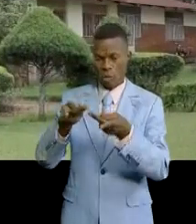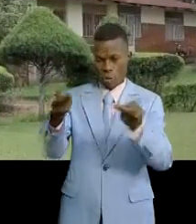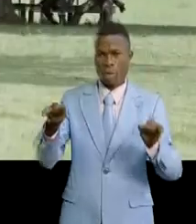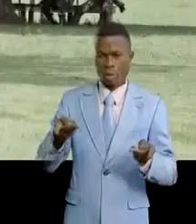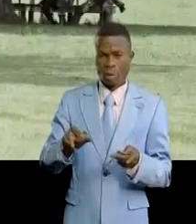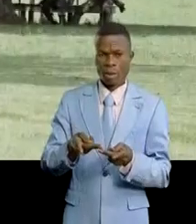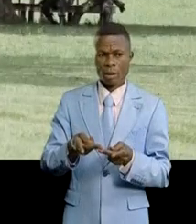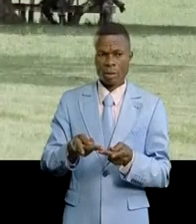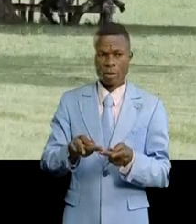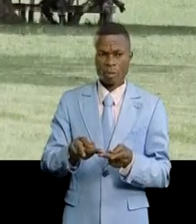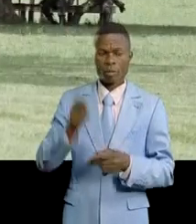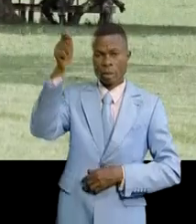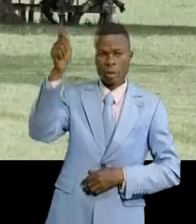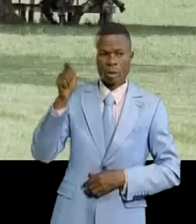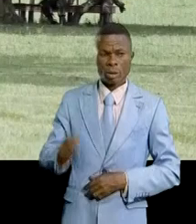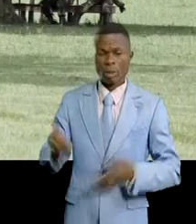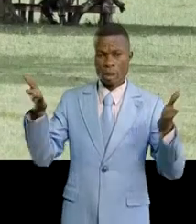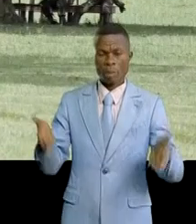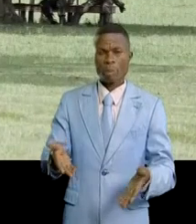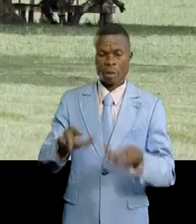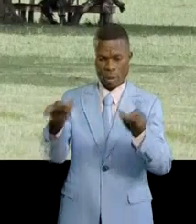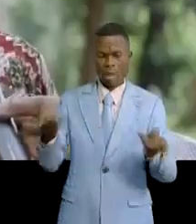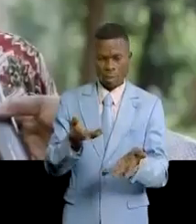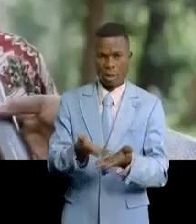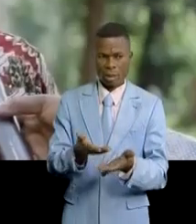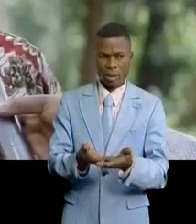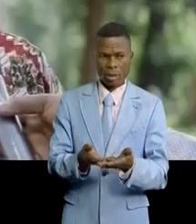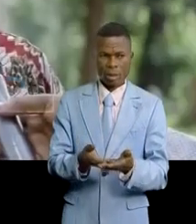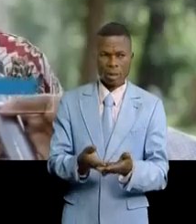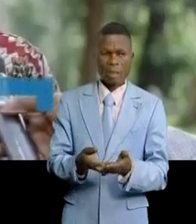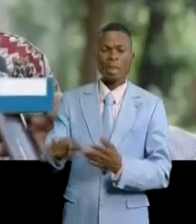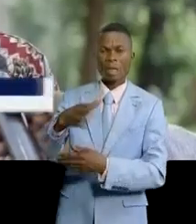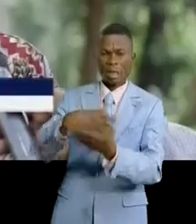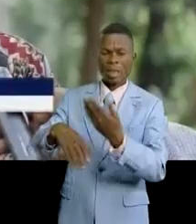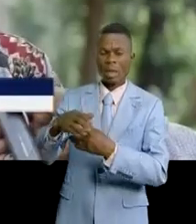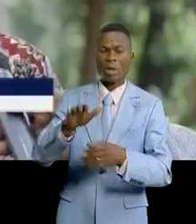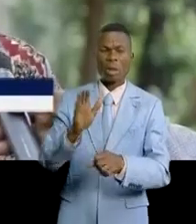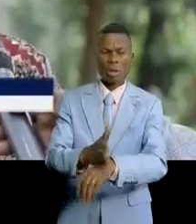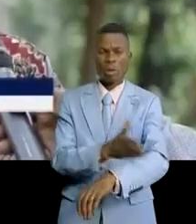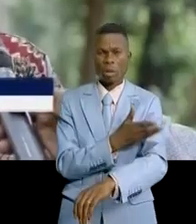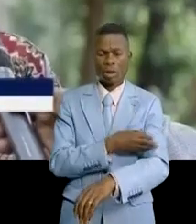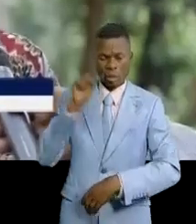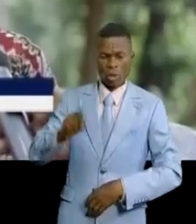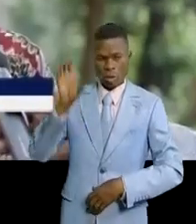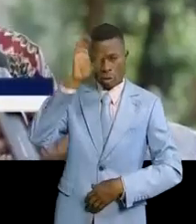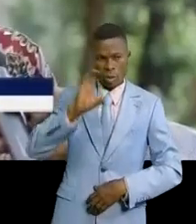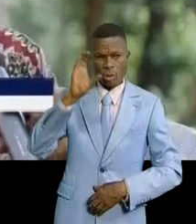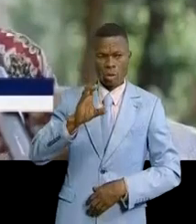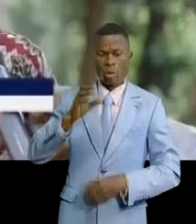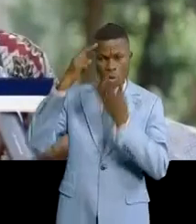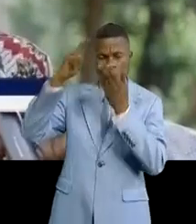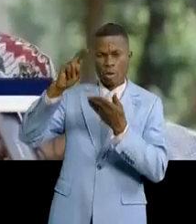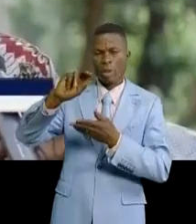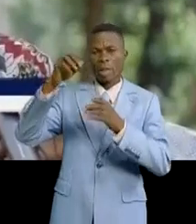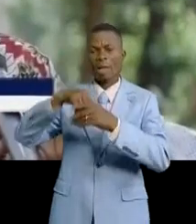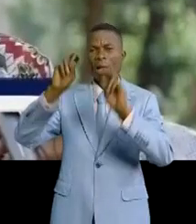savoir, l'armée est présente sur le site. L'insécurité grandissante, on a été obligé de chercher un campus en ville